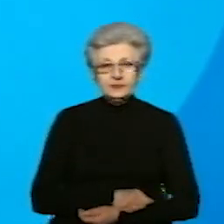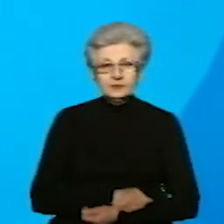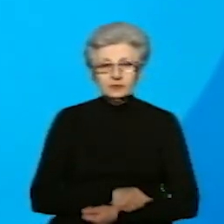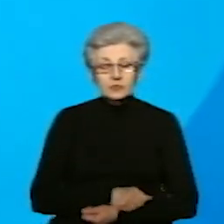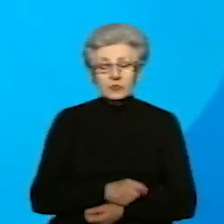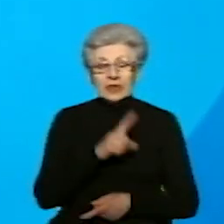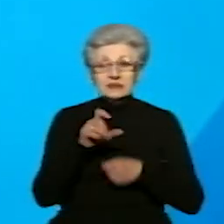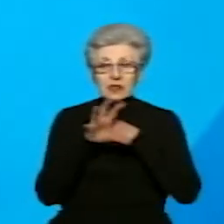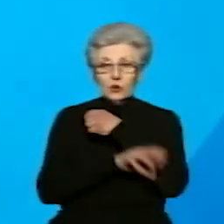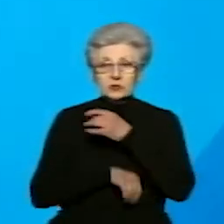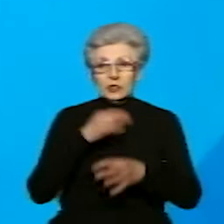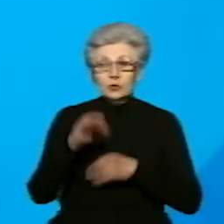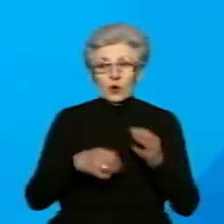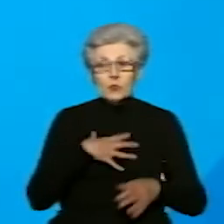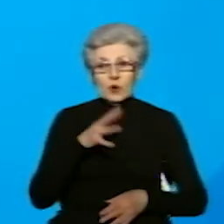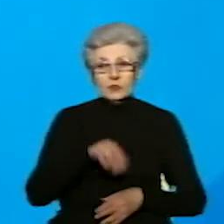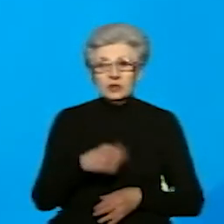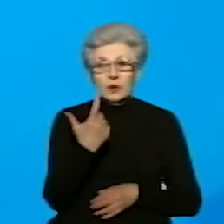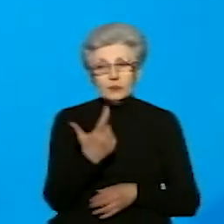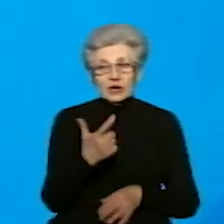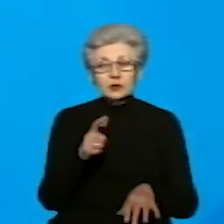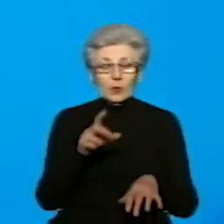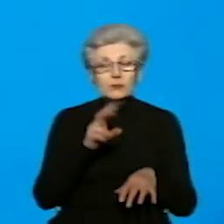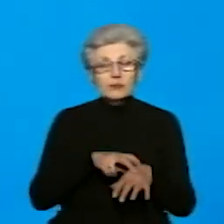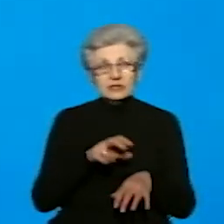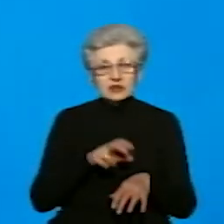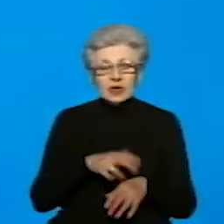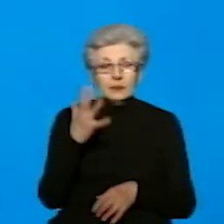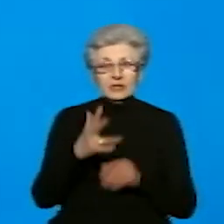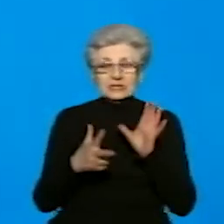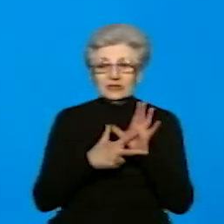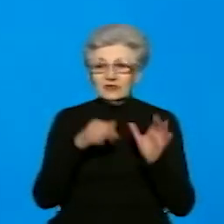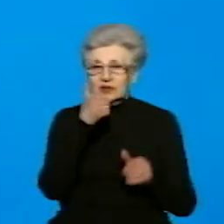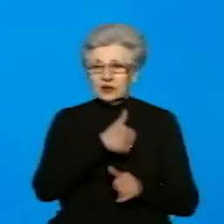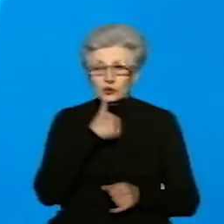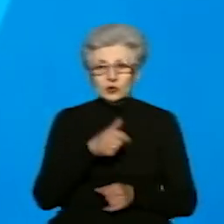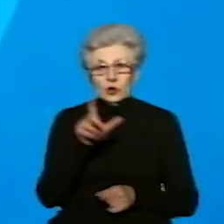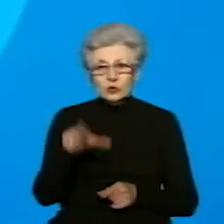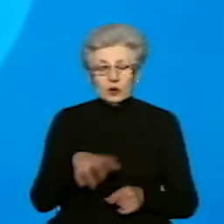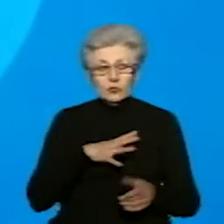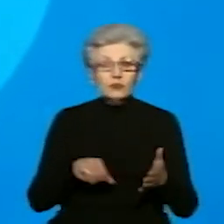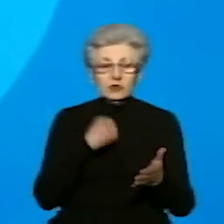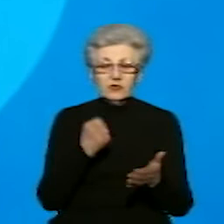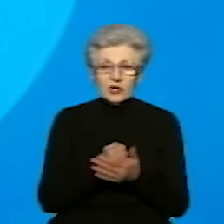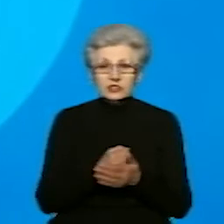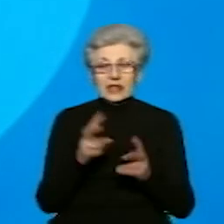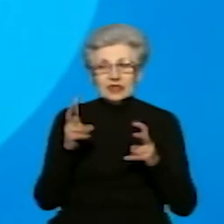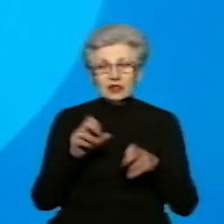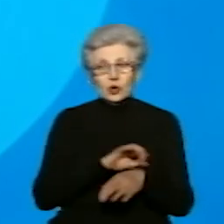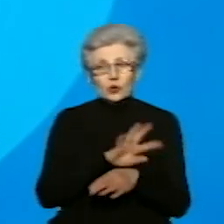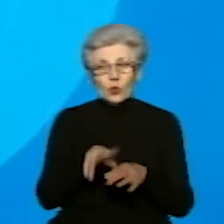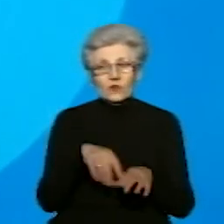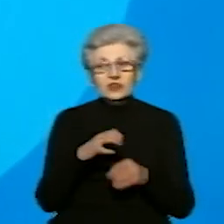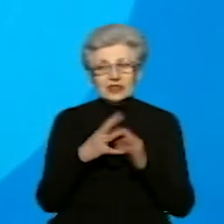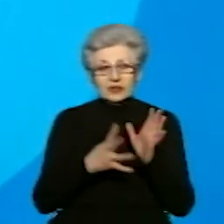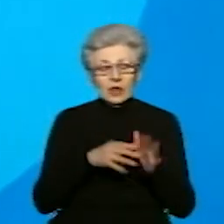За останню добу померли 5 пацієнтів. 58-річного чоловіка був підтверджений діагноз COVID-19. Раніше він переніс